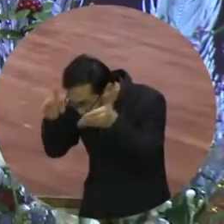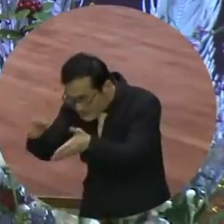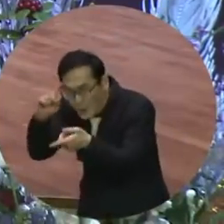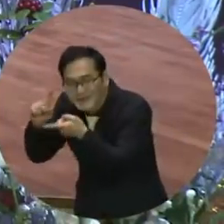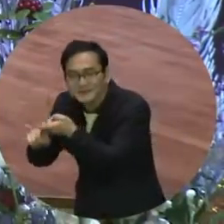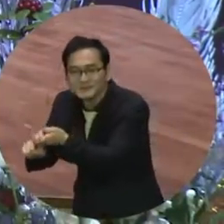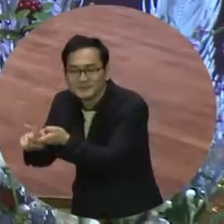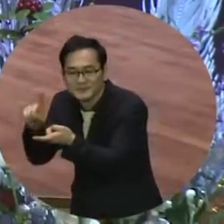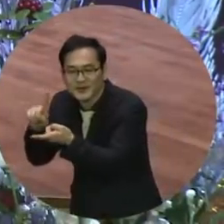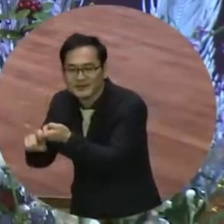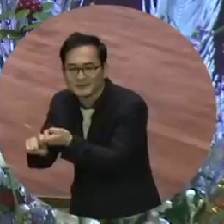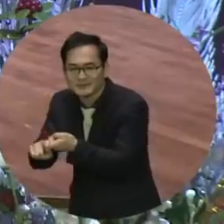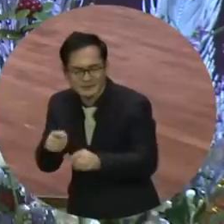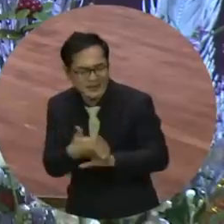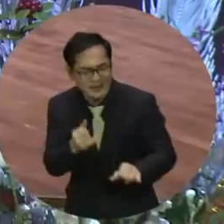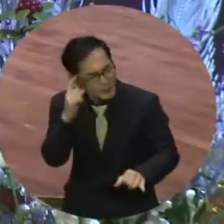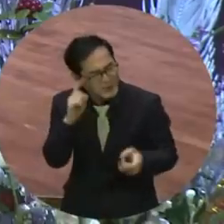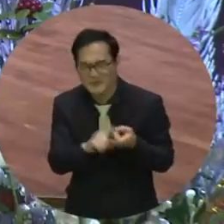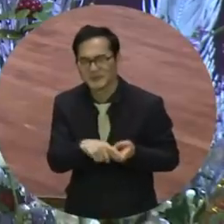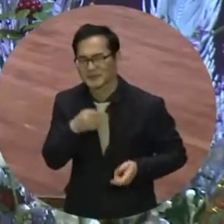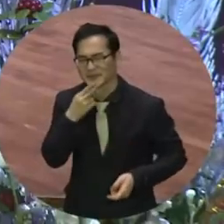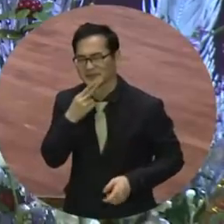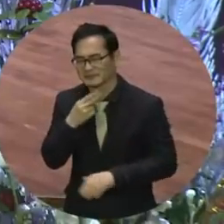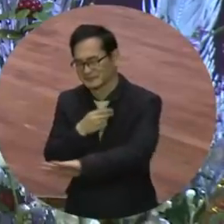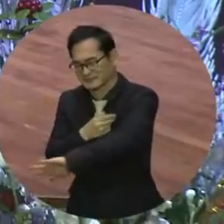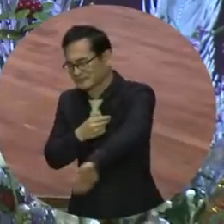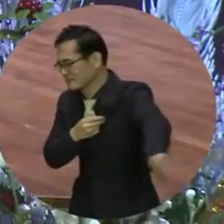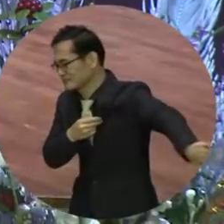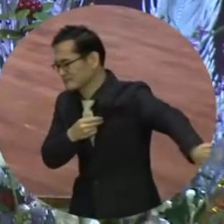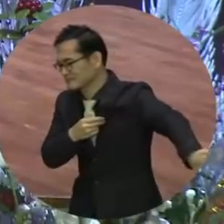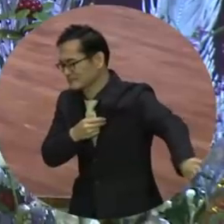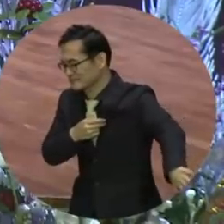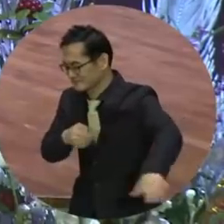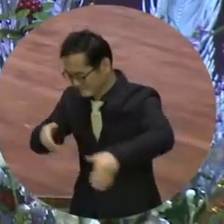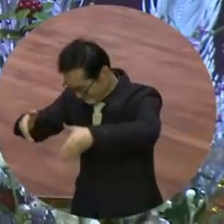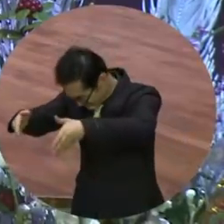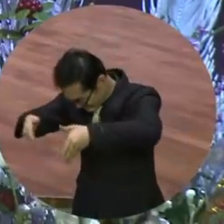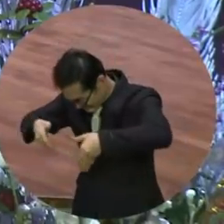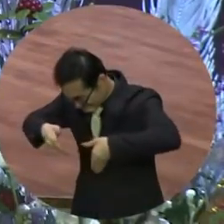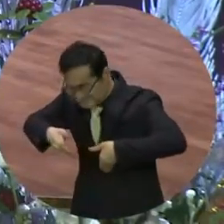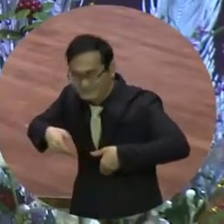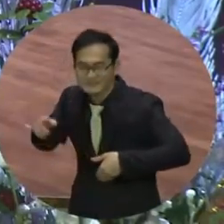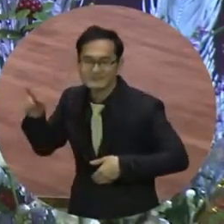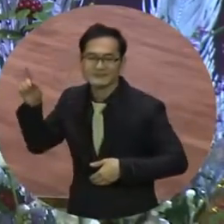있어요. 에게만 관심이 있다고. 제가 성탄